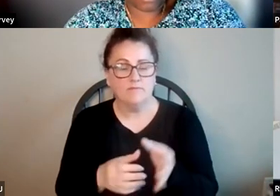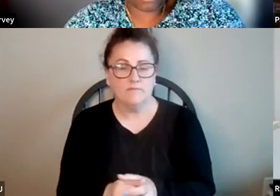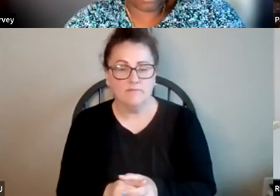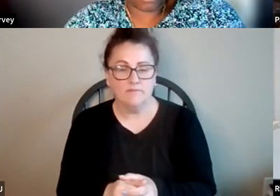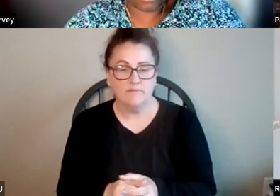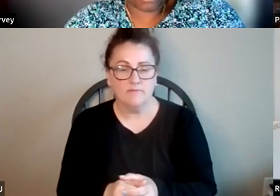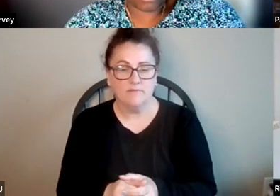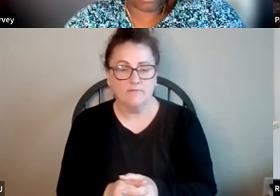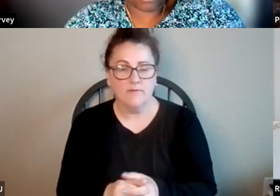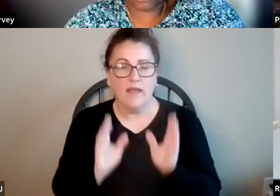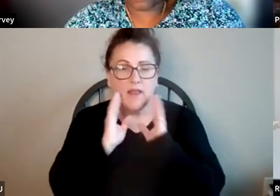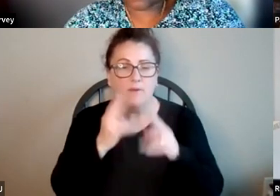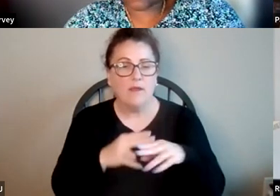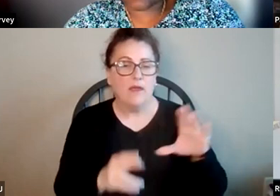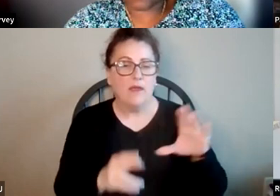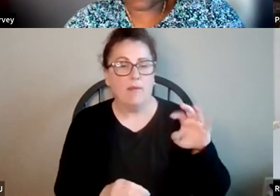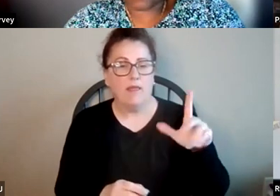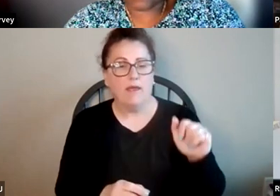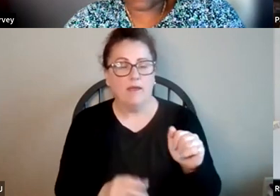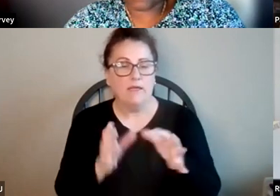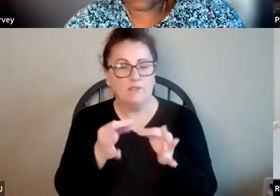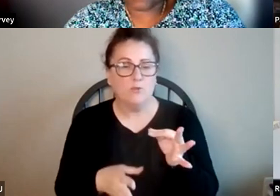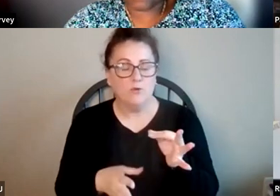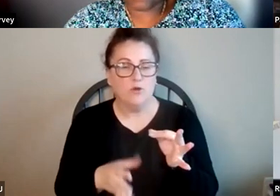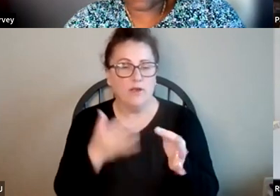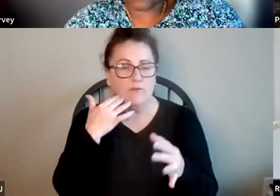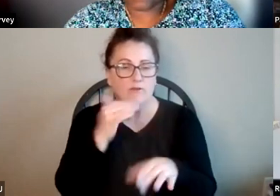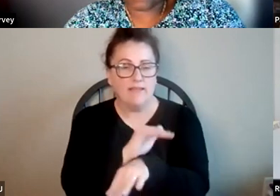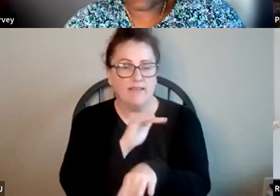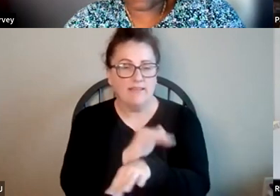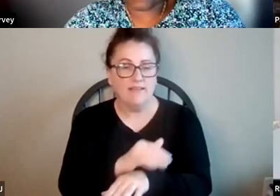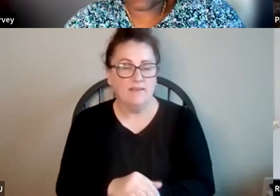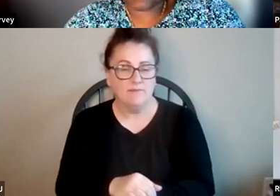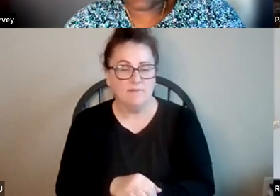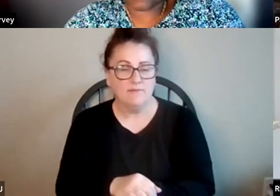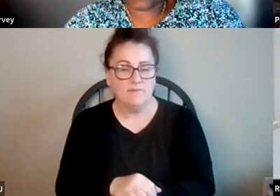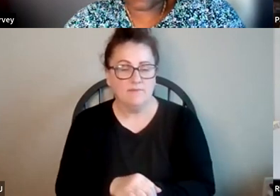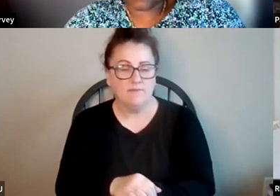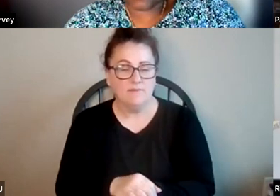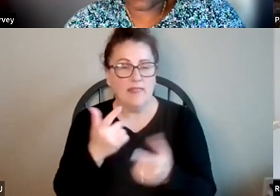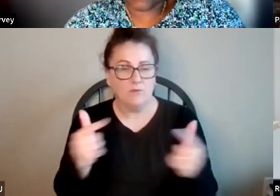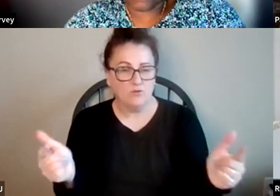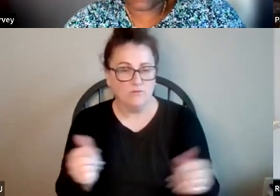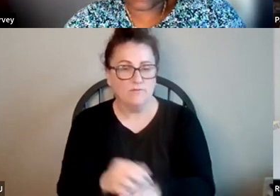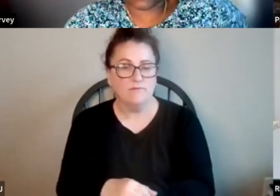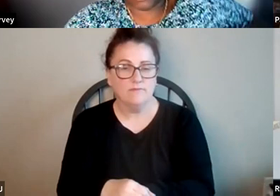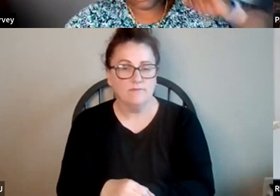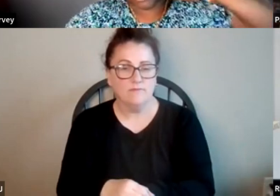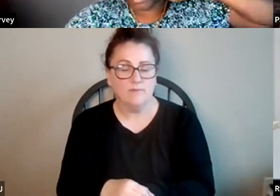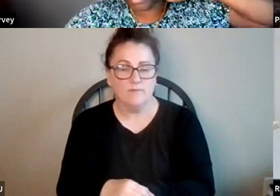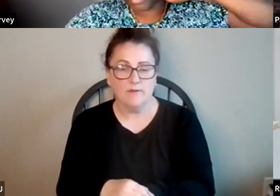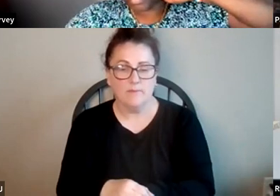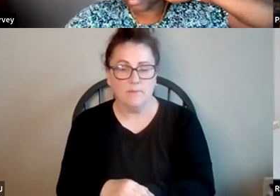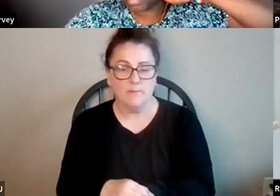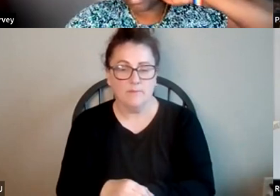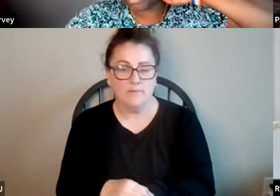Good evening. My name is Camilla. I'm going to be your Somali interpreter for tonight. Magacayga waa Camilla. Ku soo dhawaad caawa shirkeena noo socda